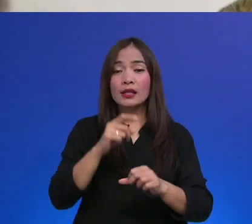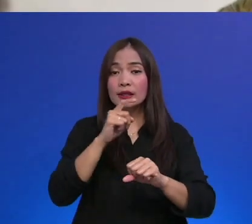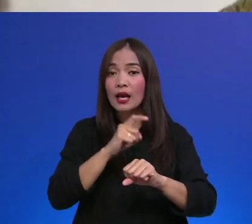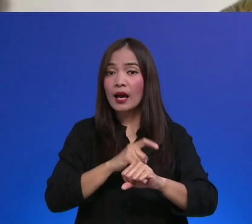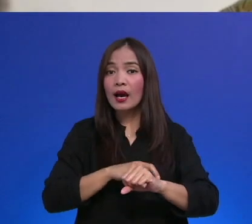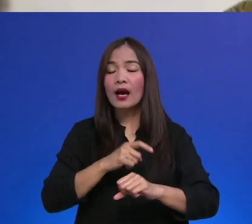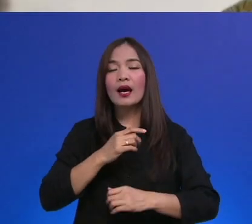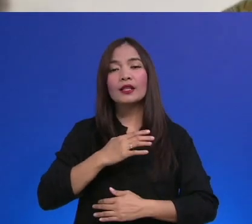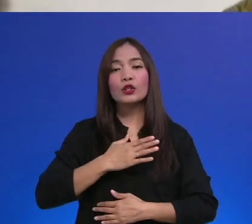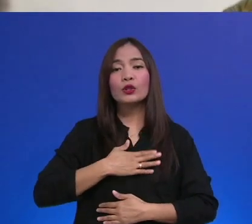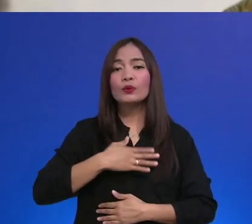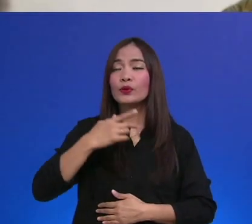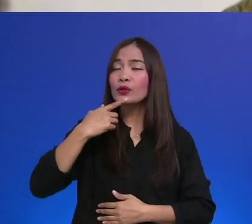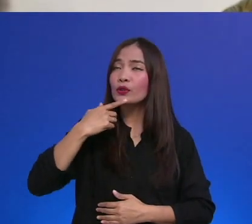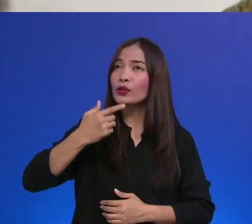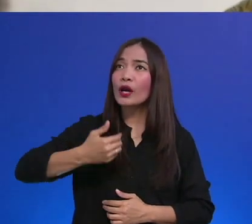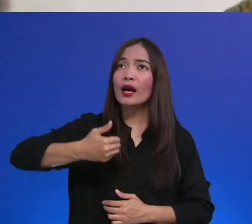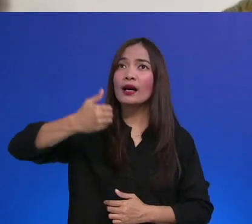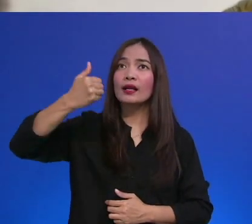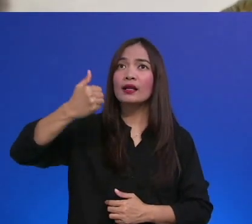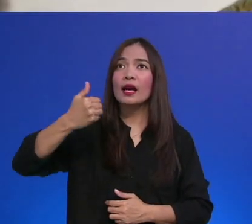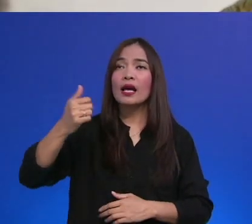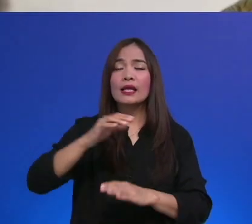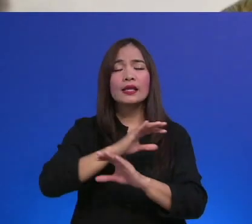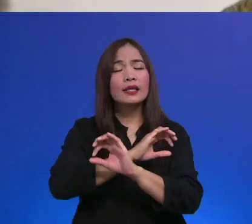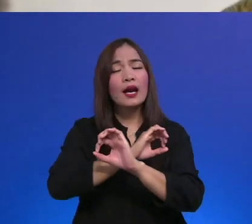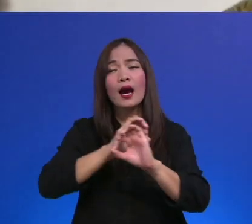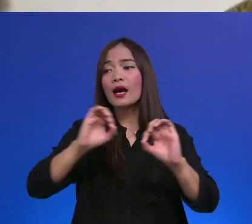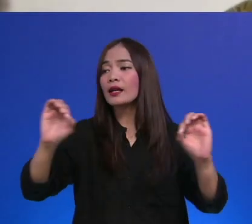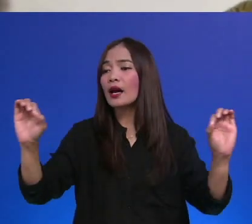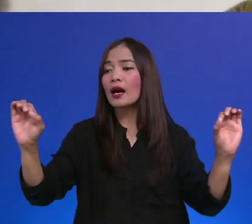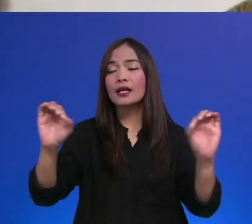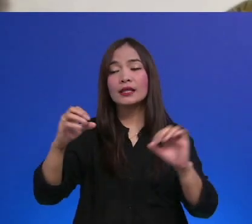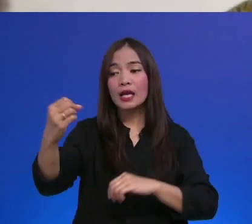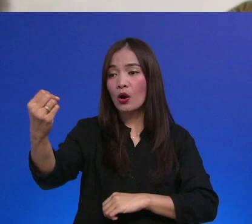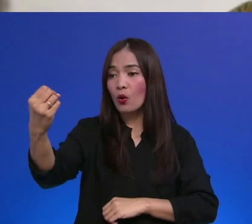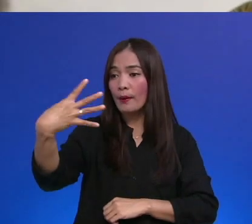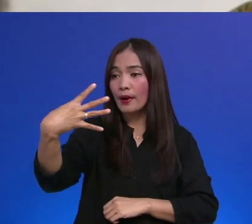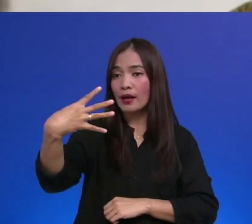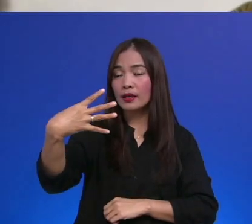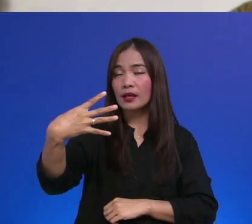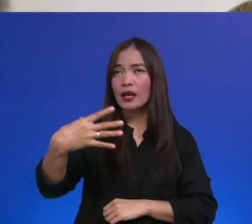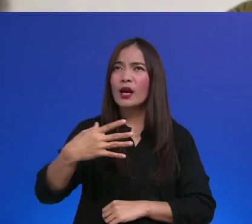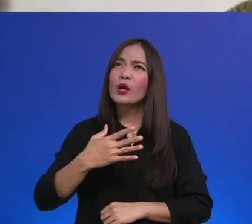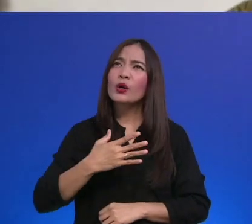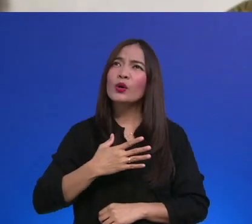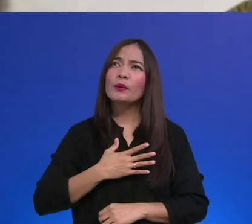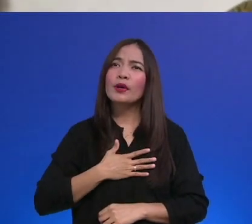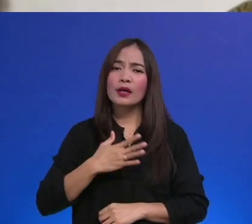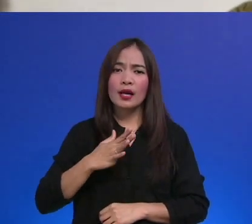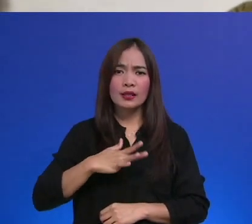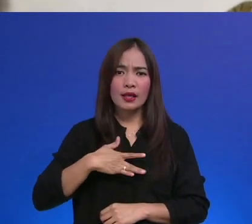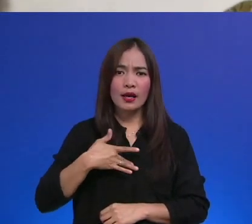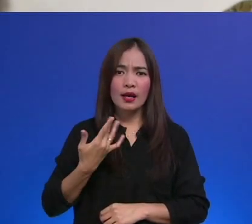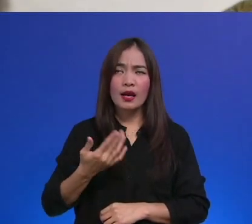saat ku butuhkan tiada jawaban ku